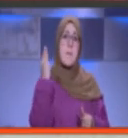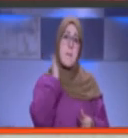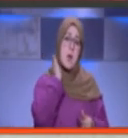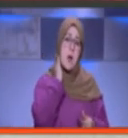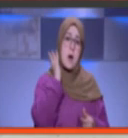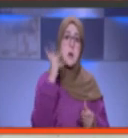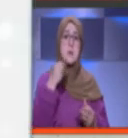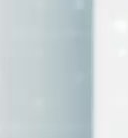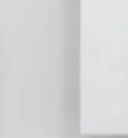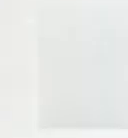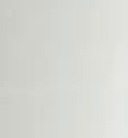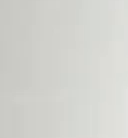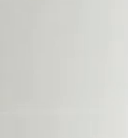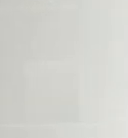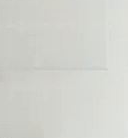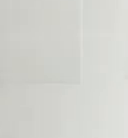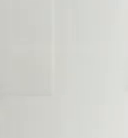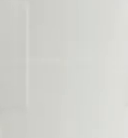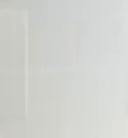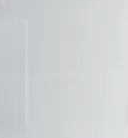بأنواعها.